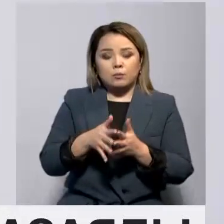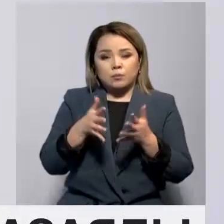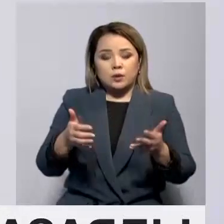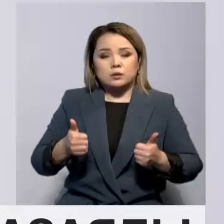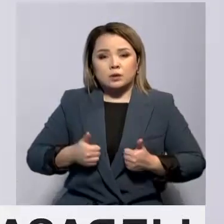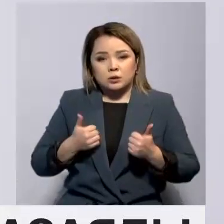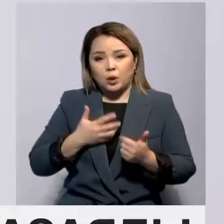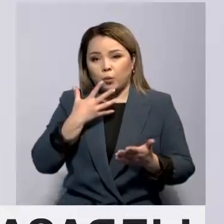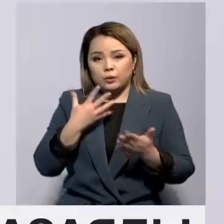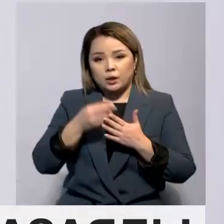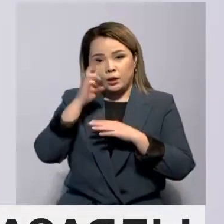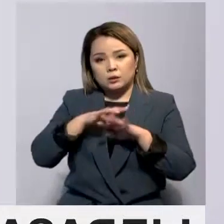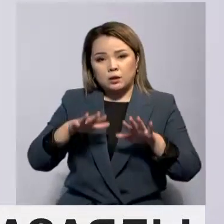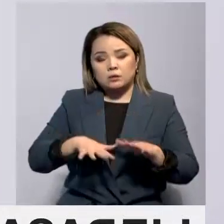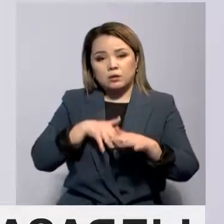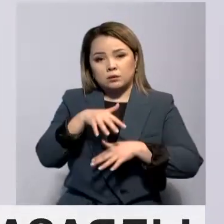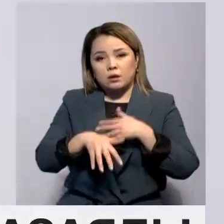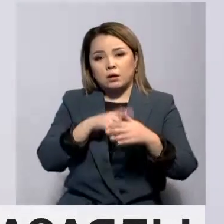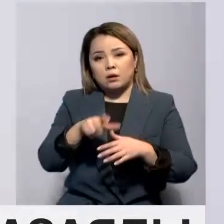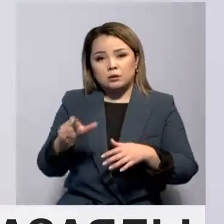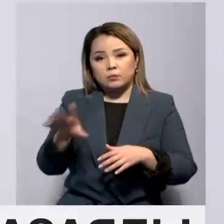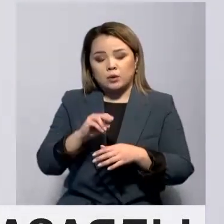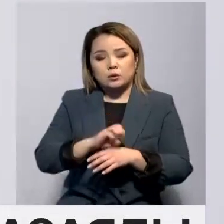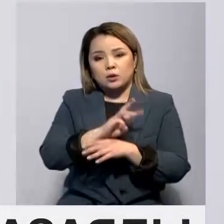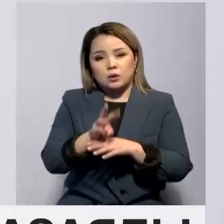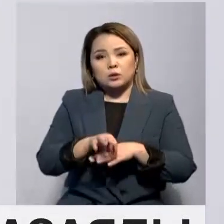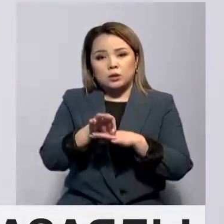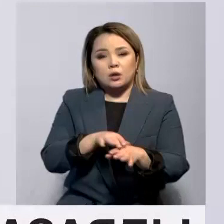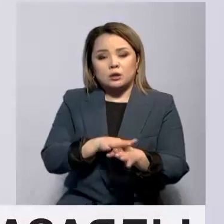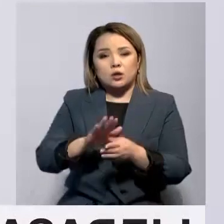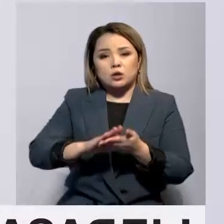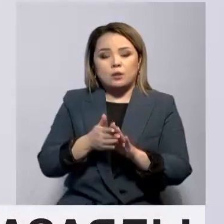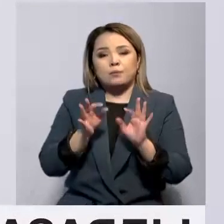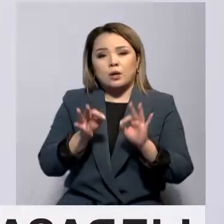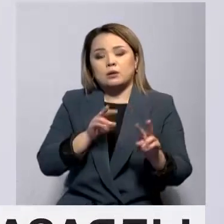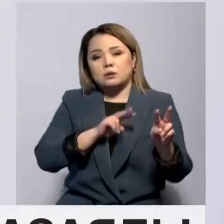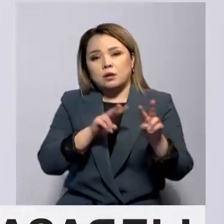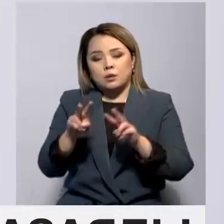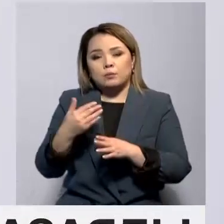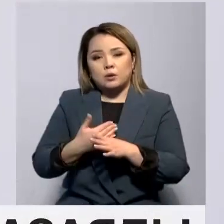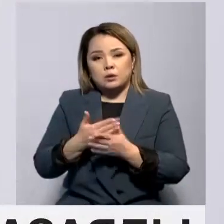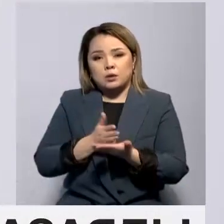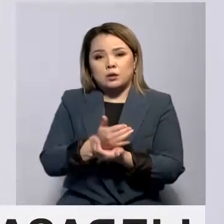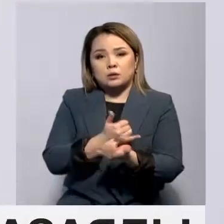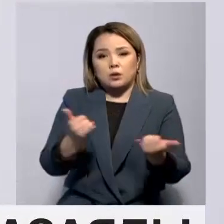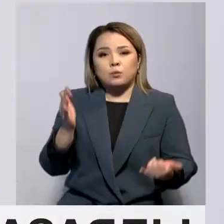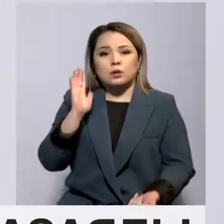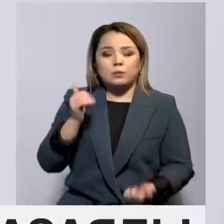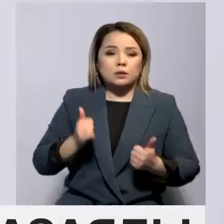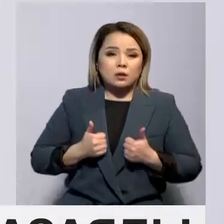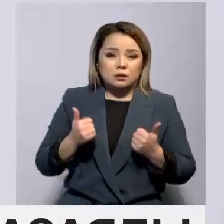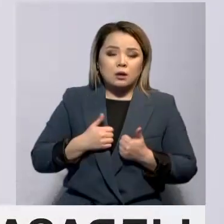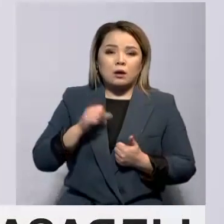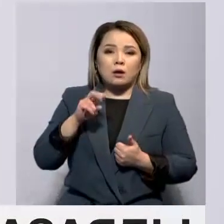біз өзіміздің елімізден келетін қажыларымыздың жағдайды дұрыс болуына иншалла қызмет етуге тырысамыз. Алла